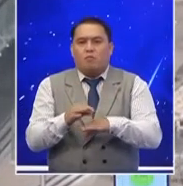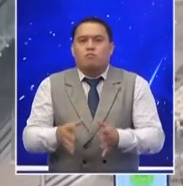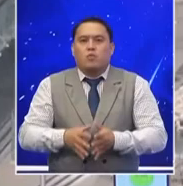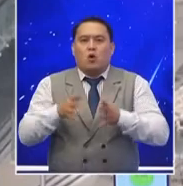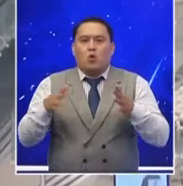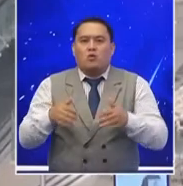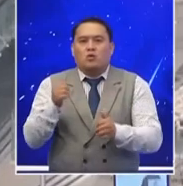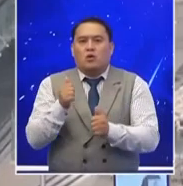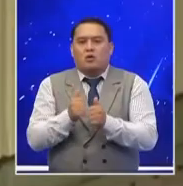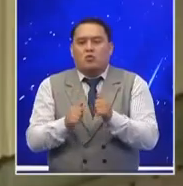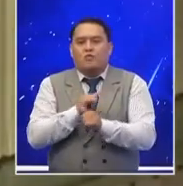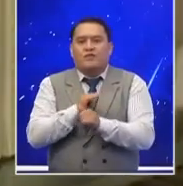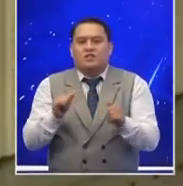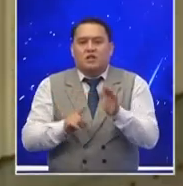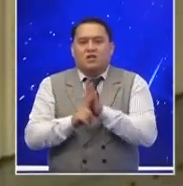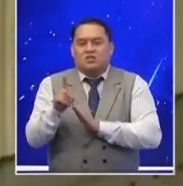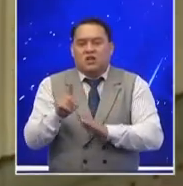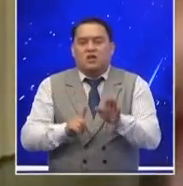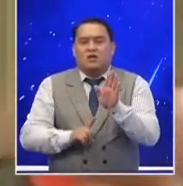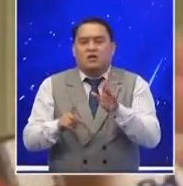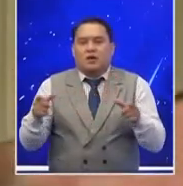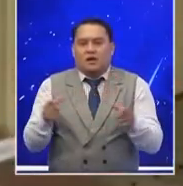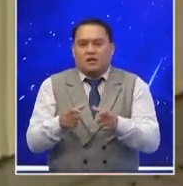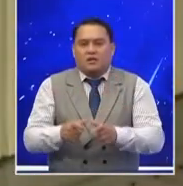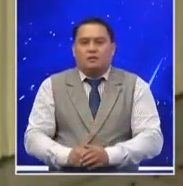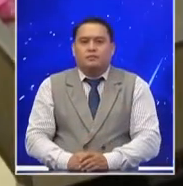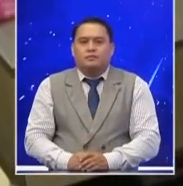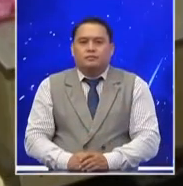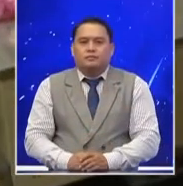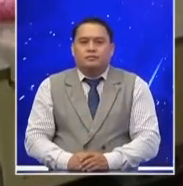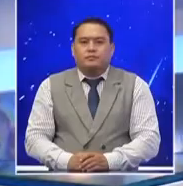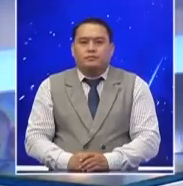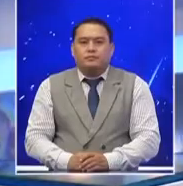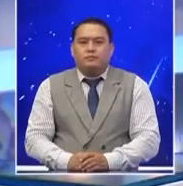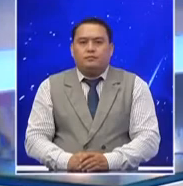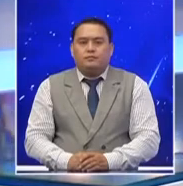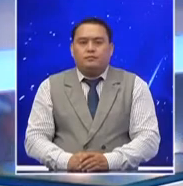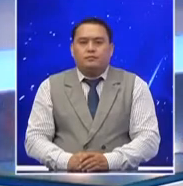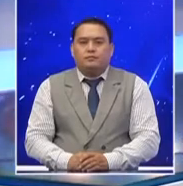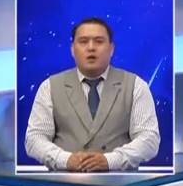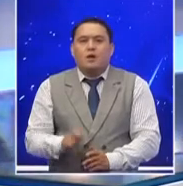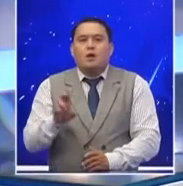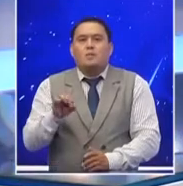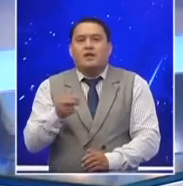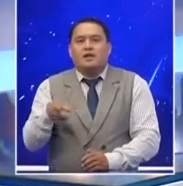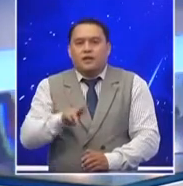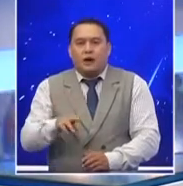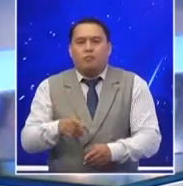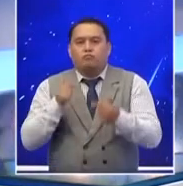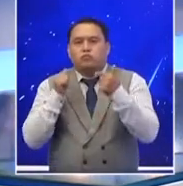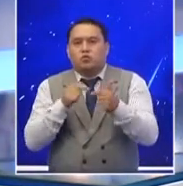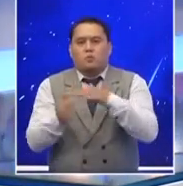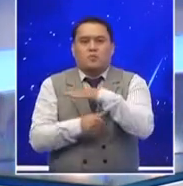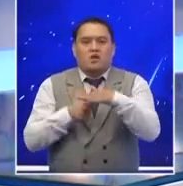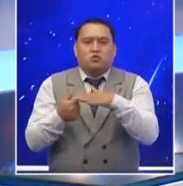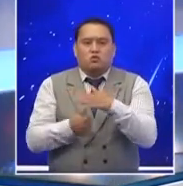большой ежедневный скачок во Франции с начала эпидемии. В Бельгии протестуют против